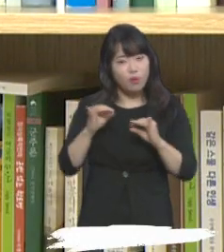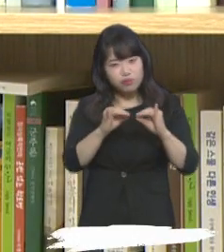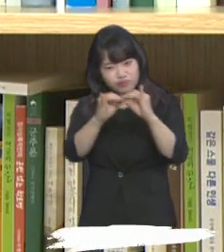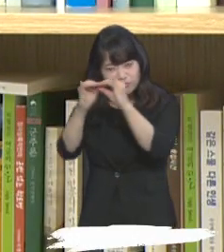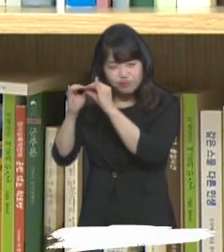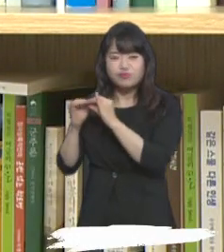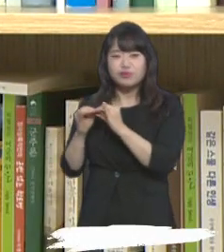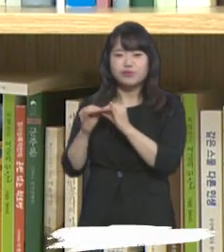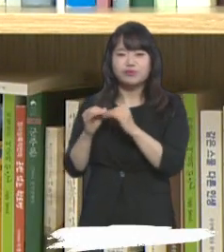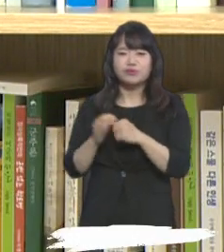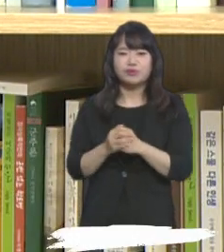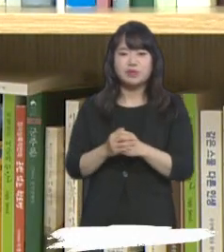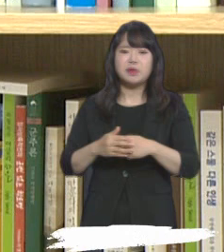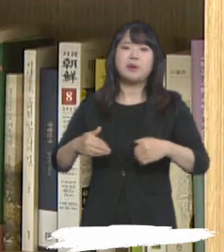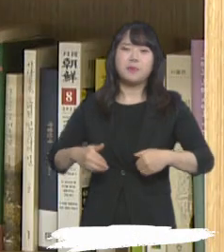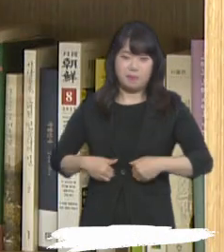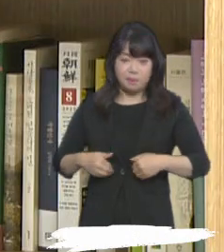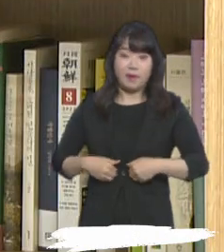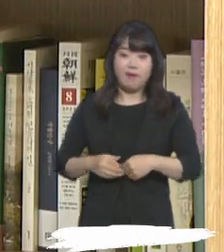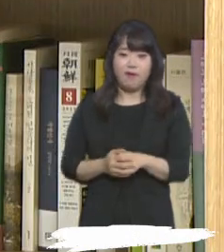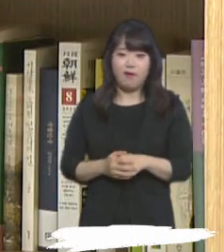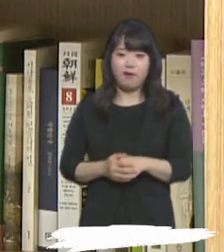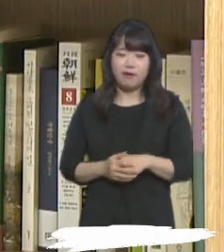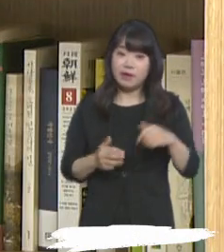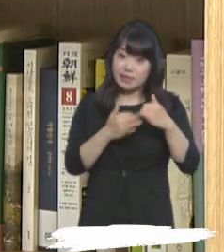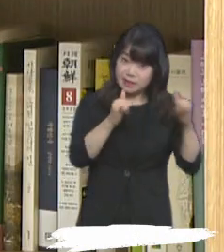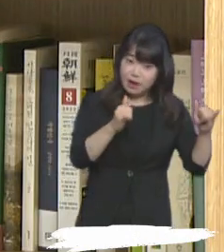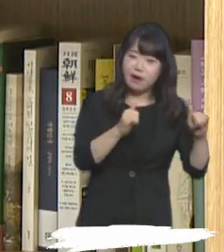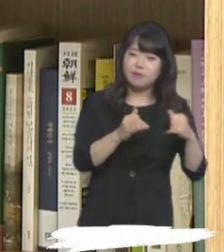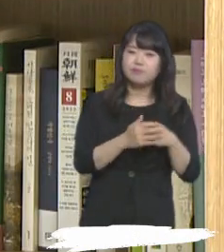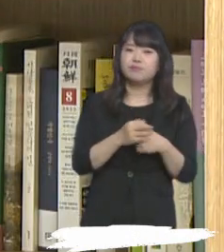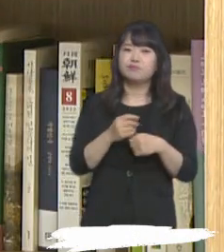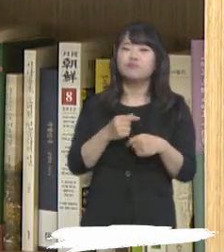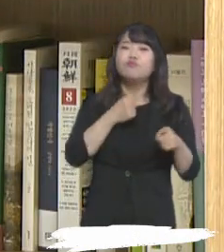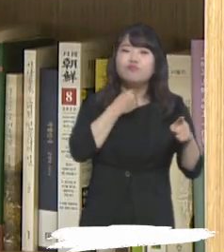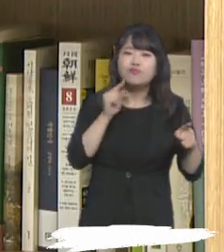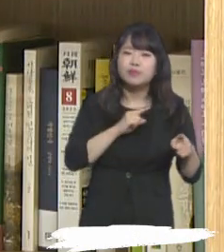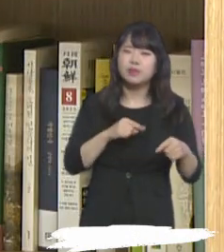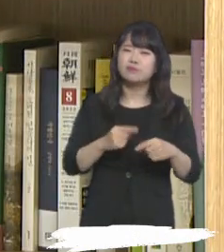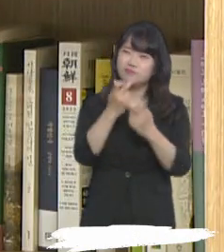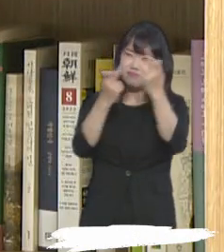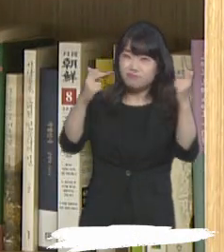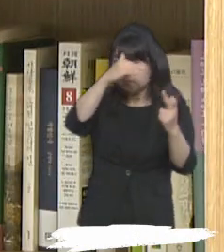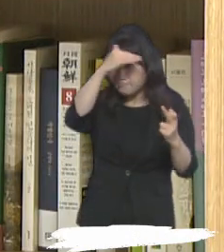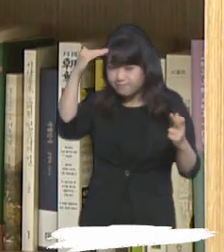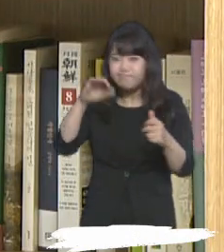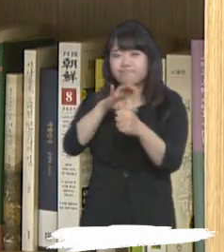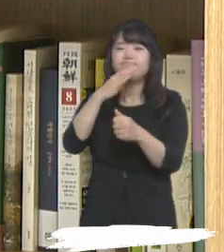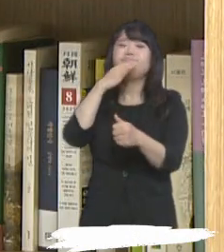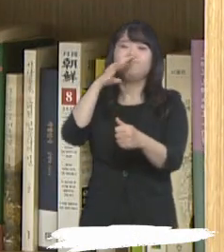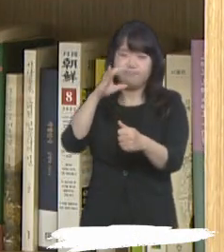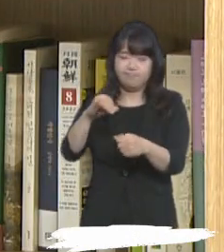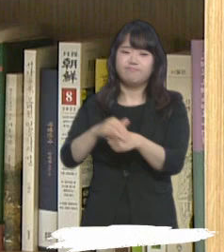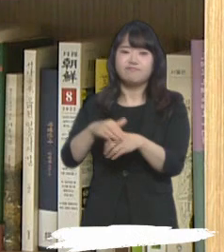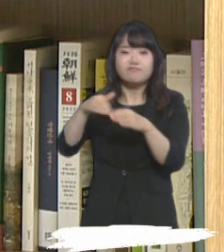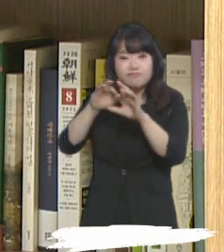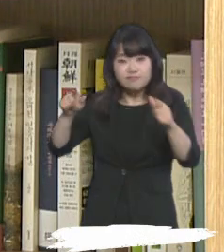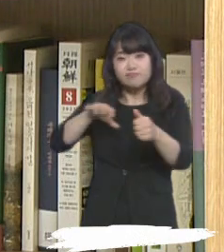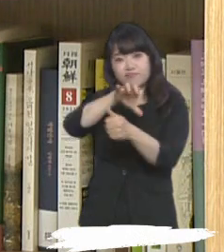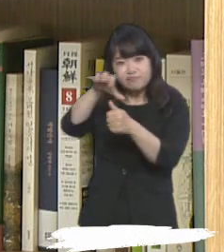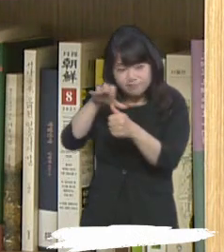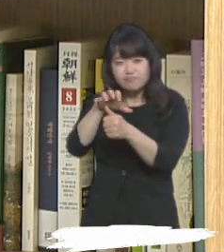좀 이렇게 일치하고 있다. 우리 주민과 시민께서도 충분히 자연환경을 보호하면서 문화재를